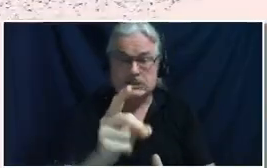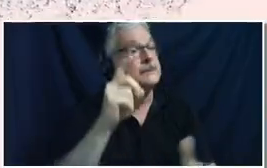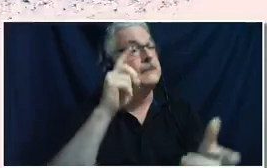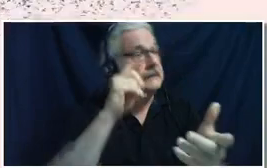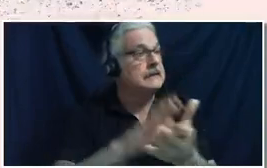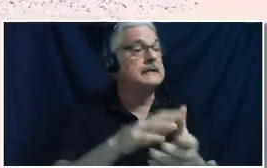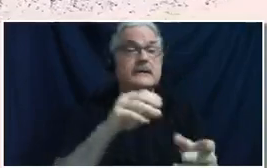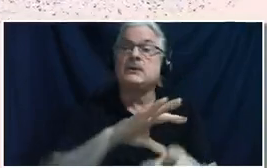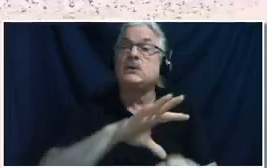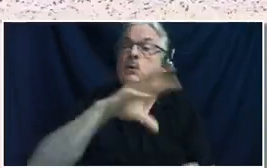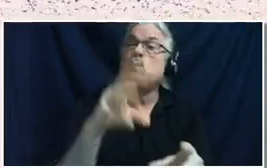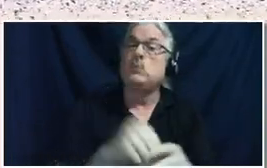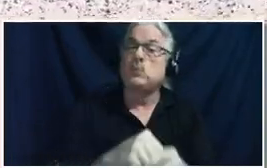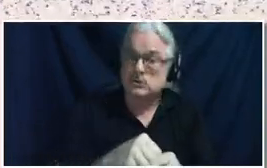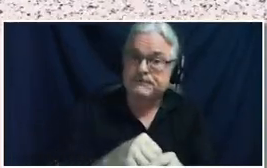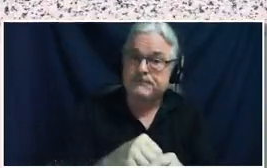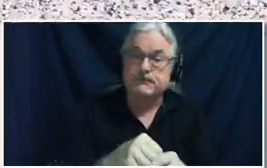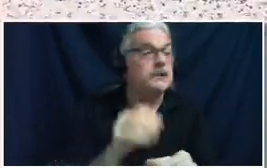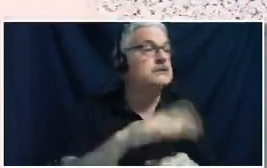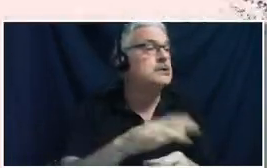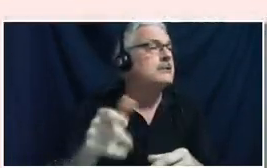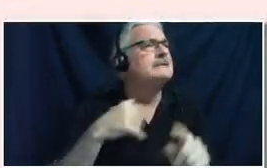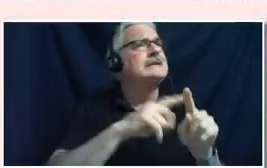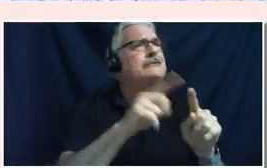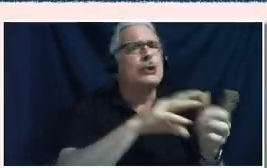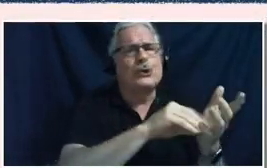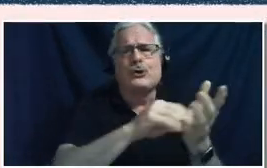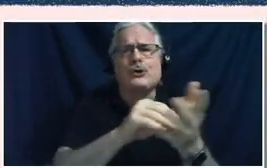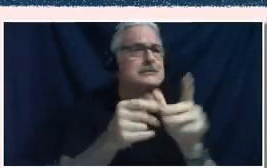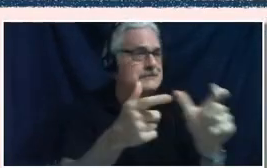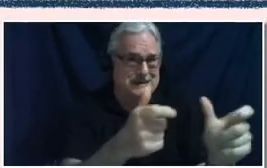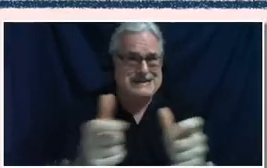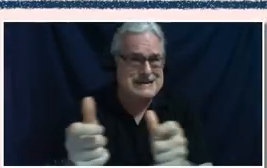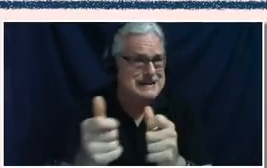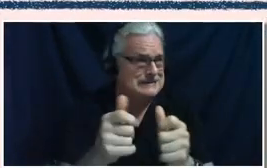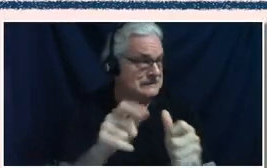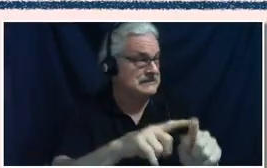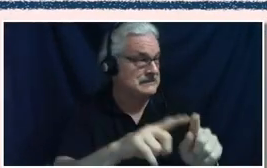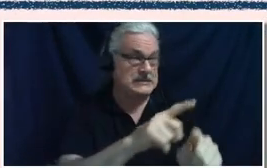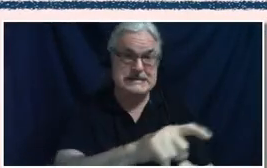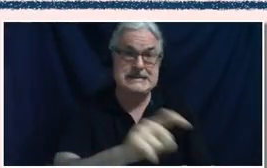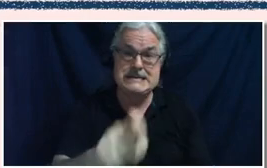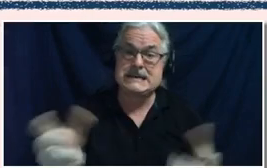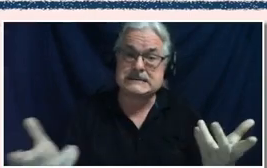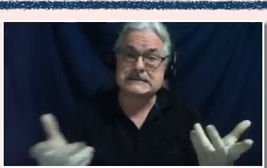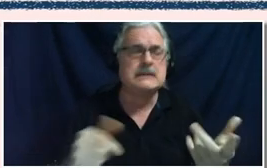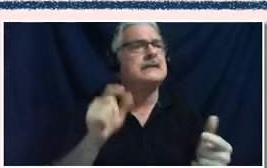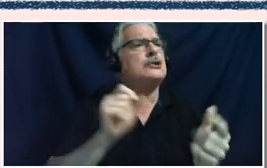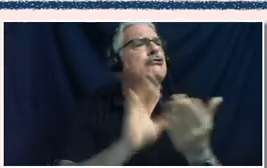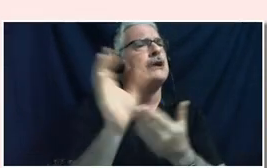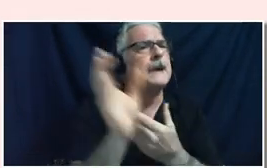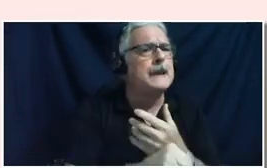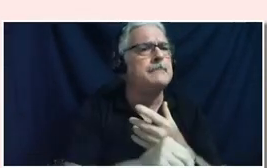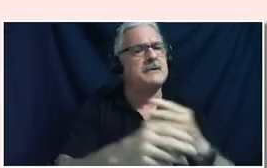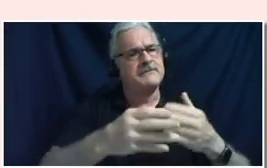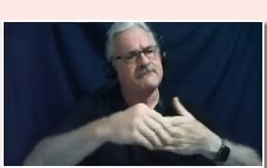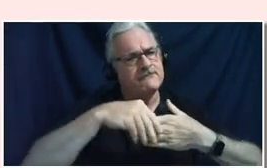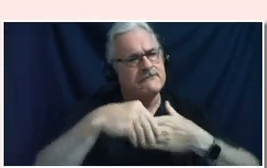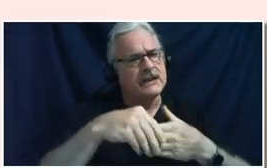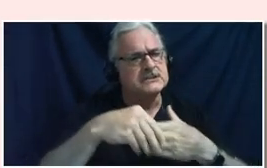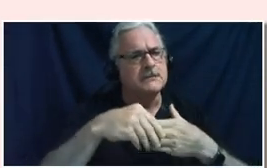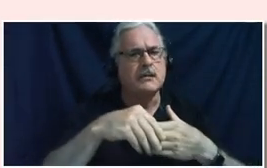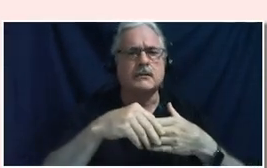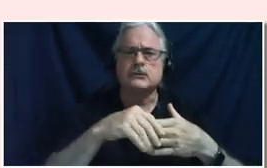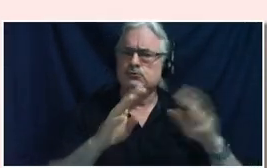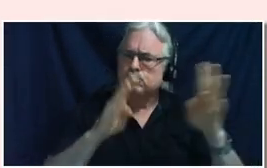l'inclusion. Les enfants ont des rythmes et des besoins d'apprentissage différents. Ils ont besoin de programmes d'études souples, créatifs et